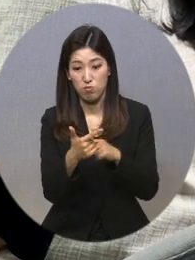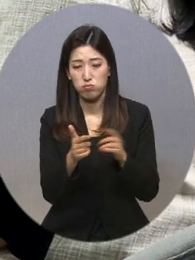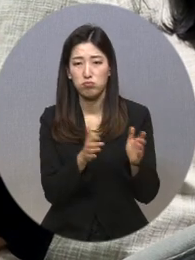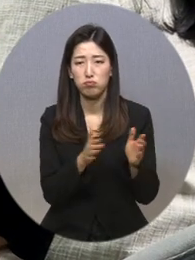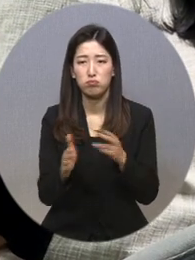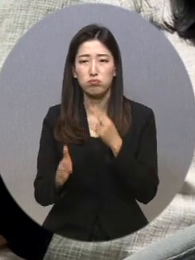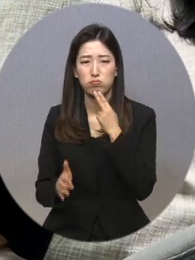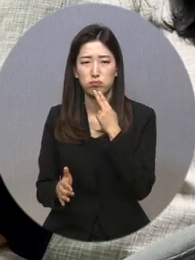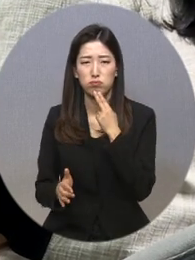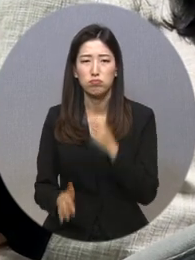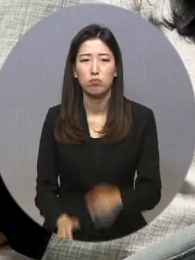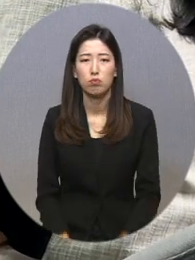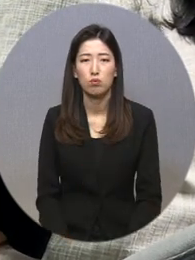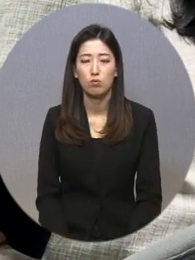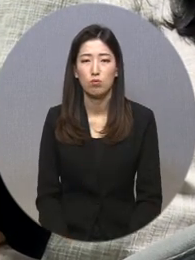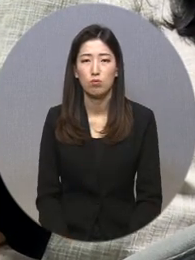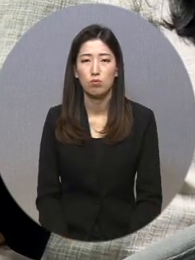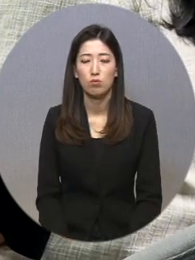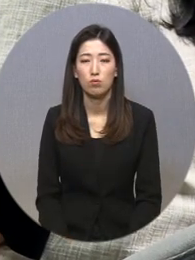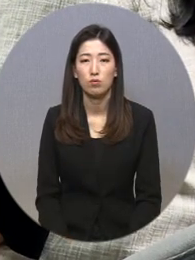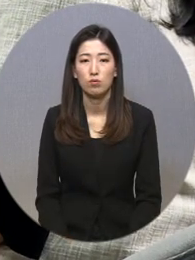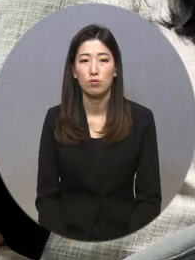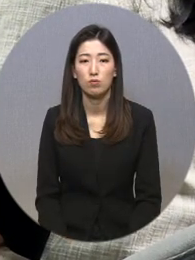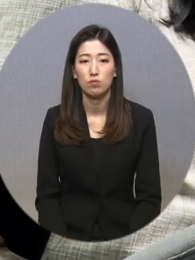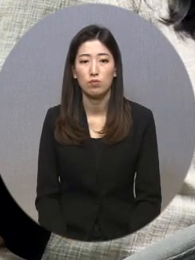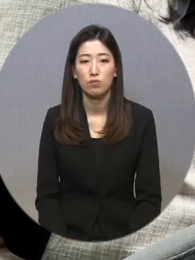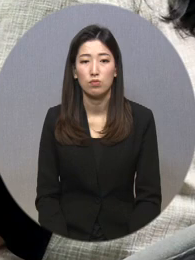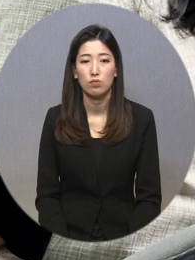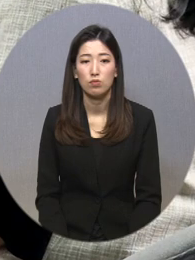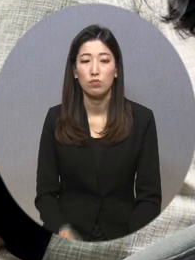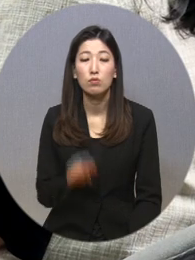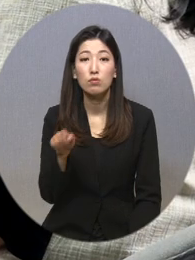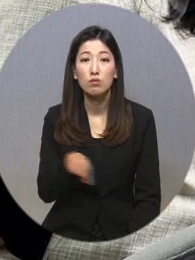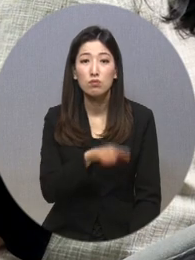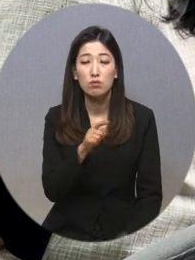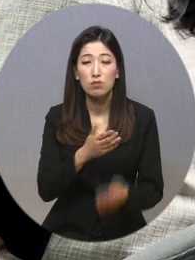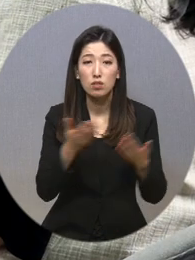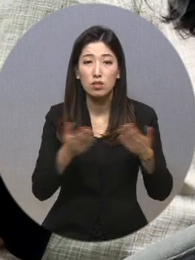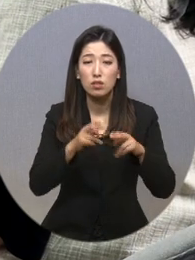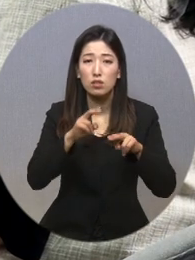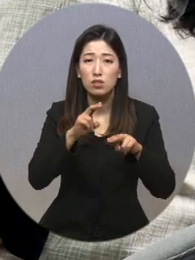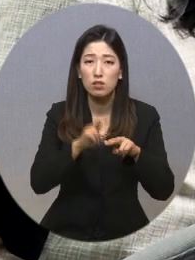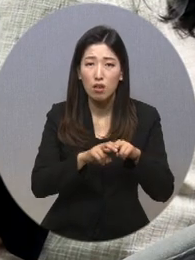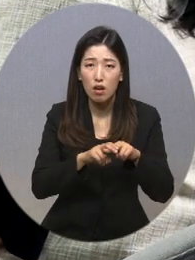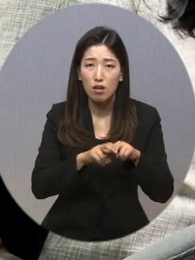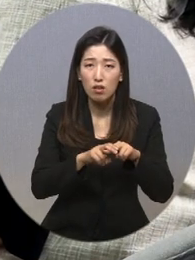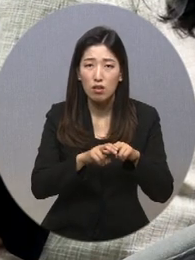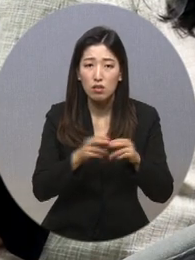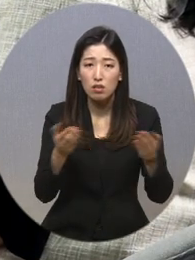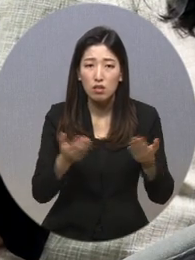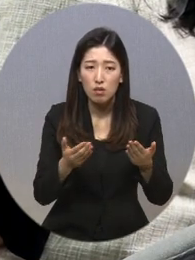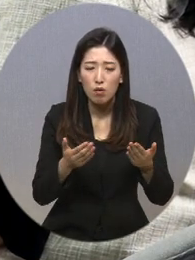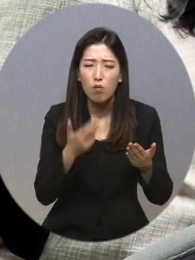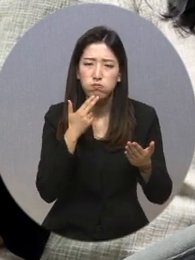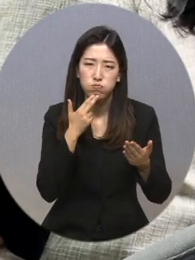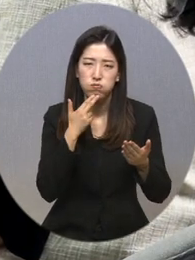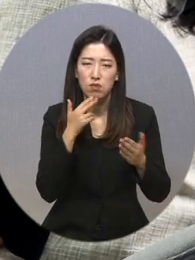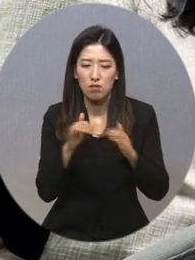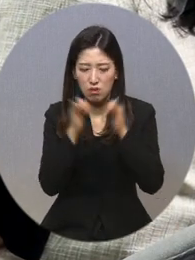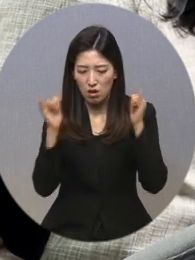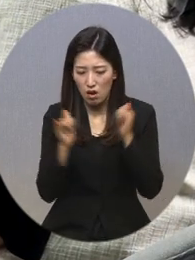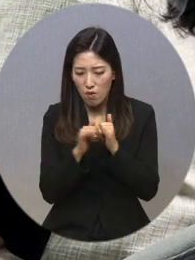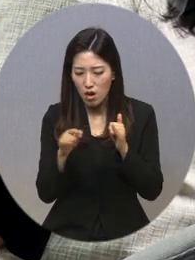그런 것 같아요. 근데 그분들이 자기 삶을 이끌어갈 일자리 부분 우리 사회에 너무 준비가 되어 있지